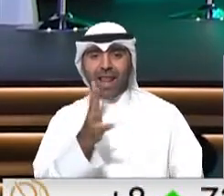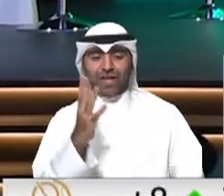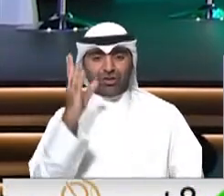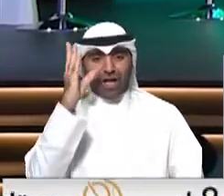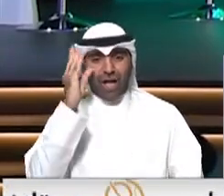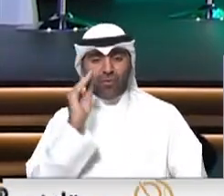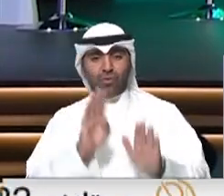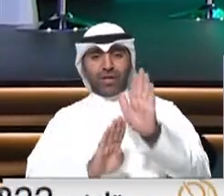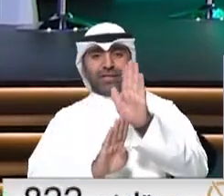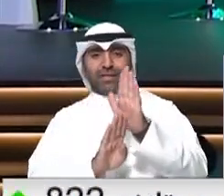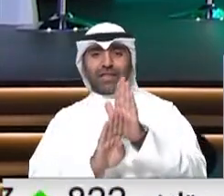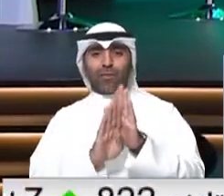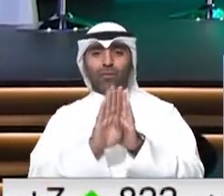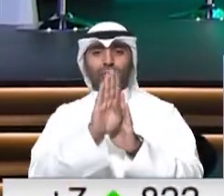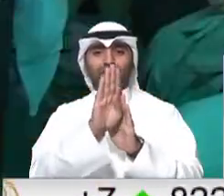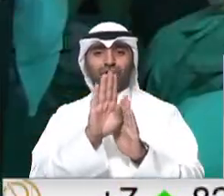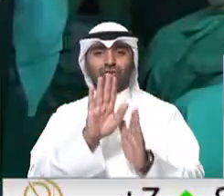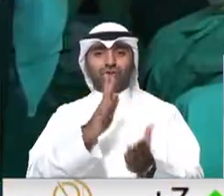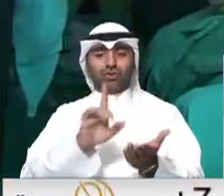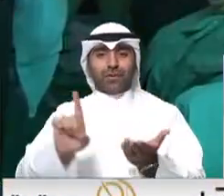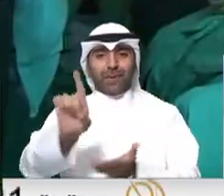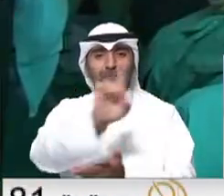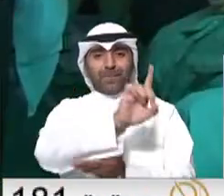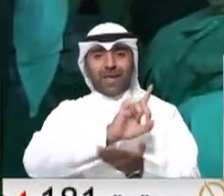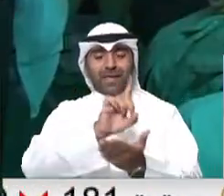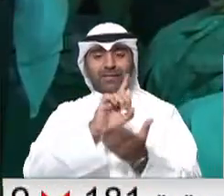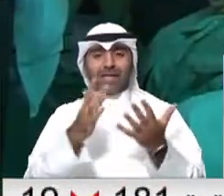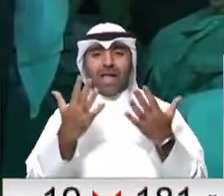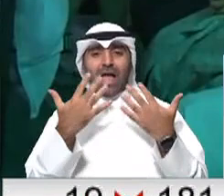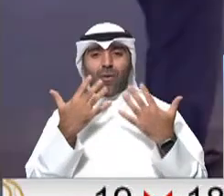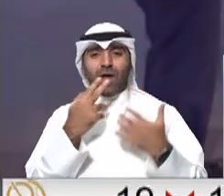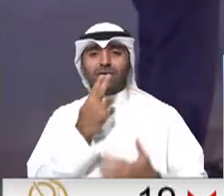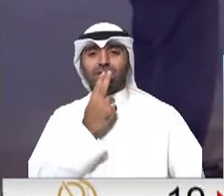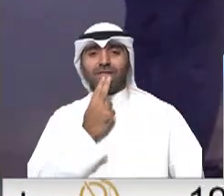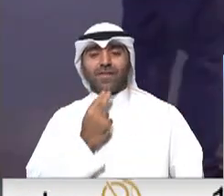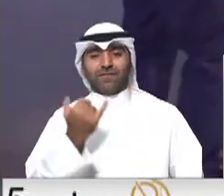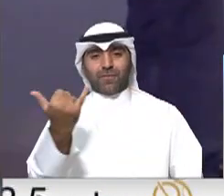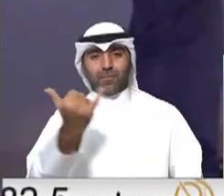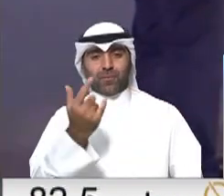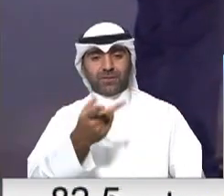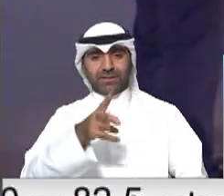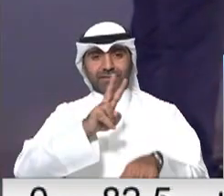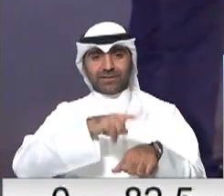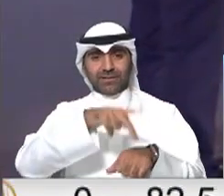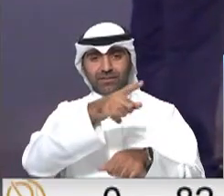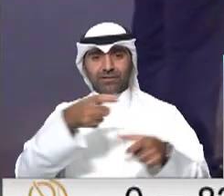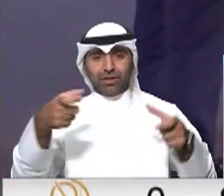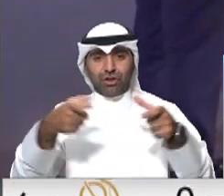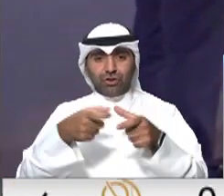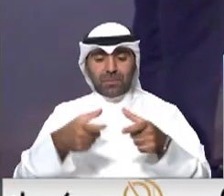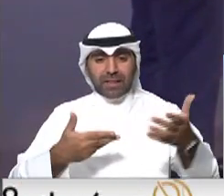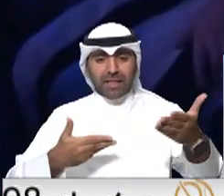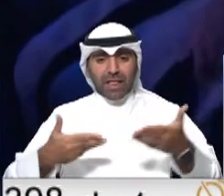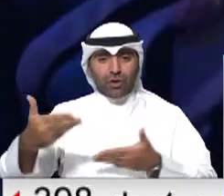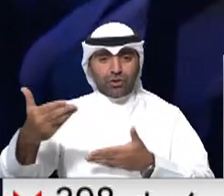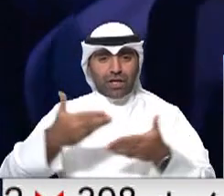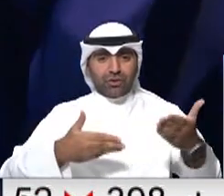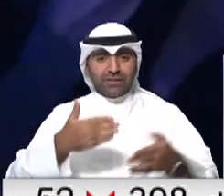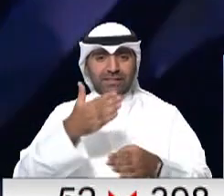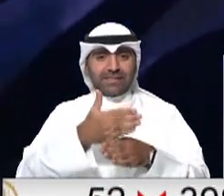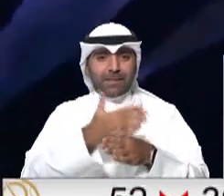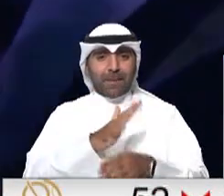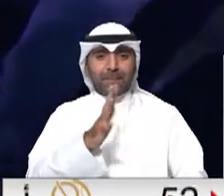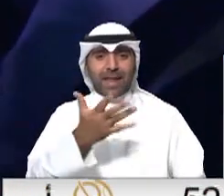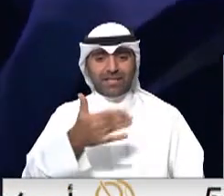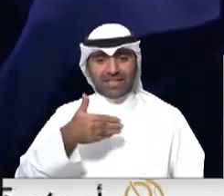التطورات والأولويات والاستعدادات اللازمة لمؤتمر الأطراف في اتفاقية الأمم المتحدة الإطارية بشأن تغير المناخ المقرر